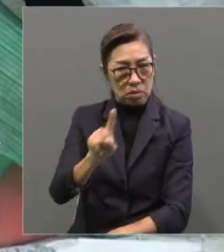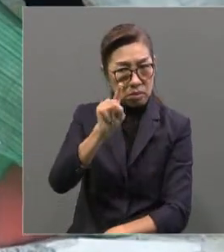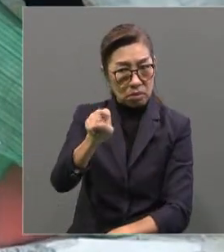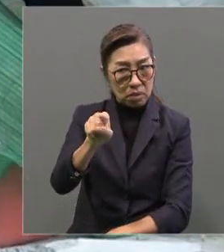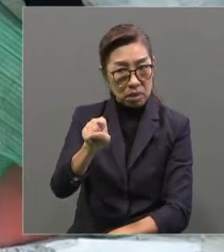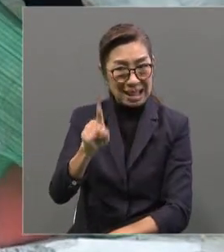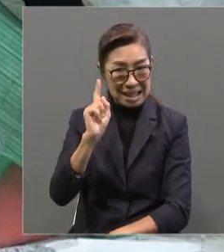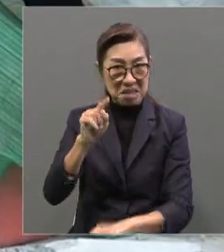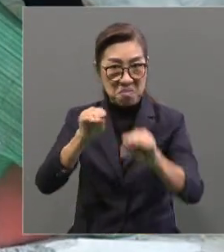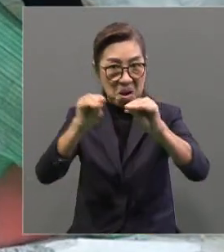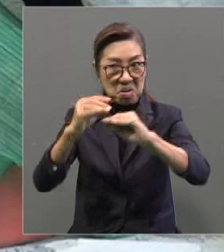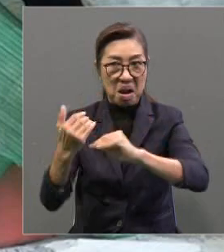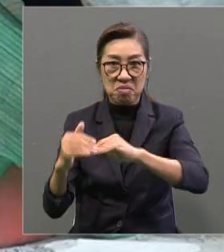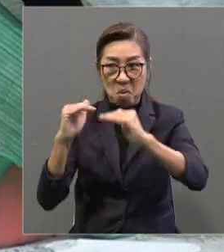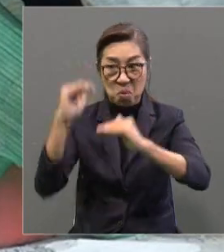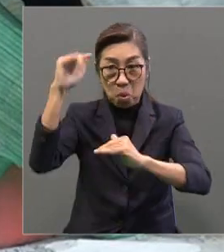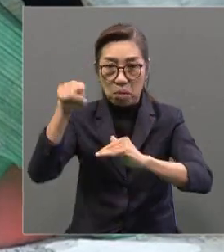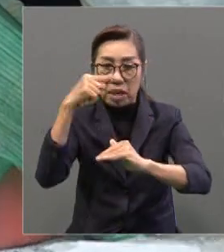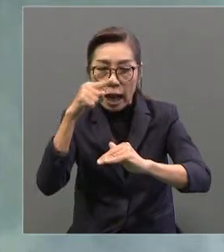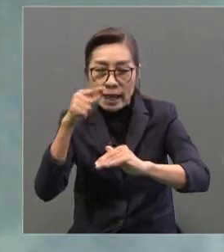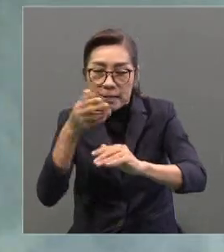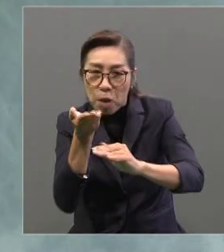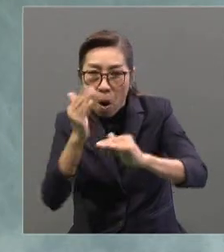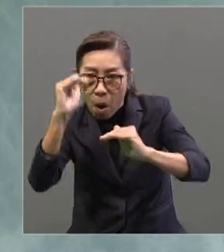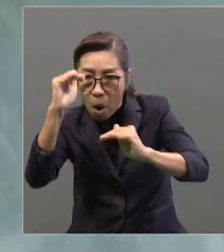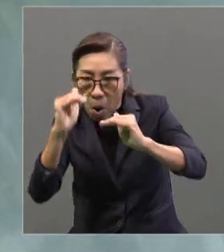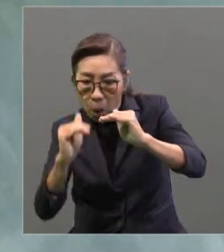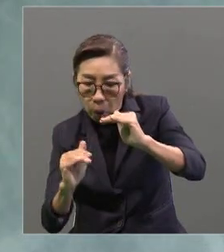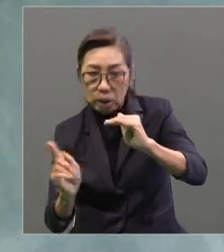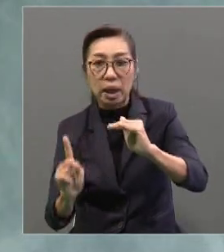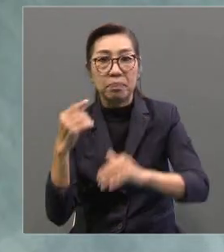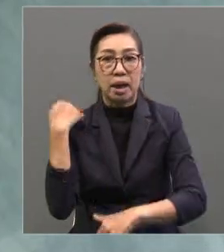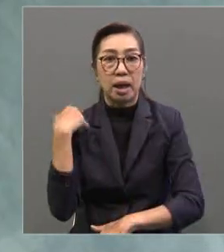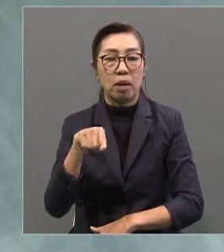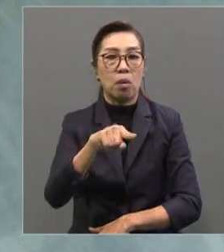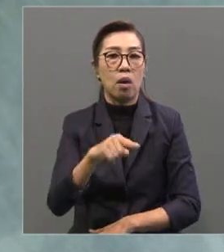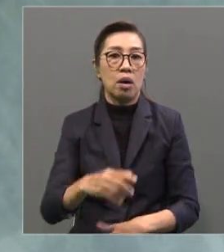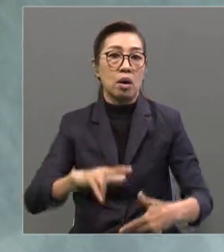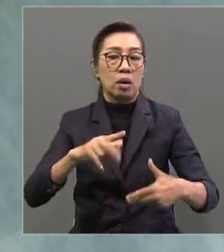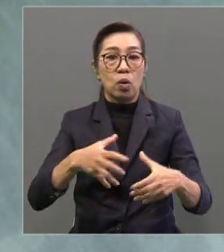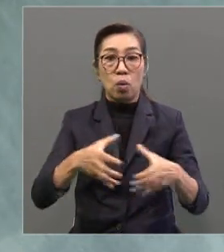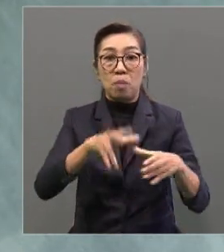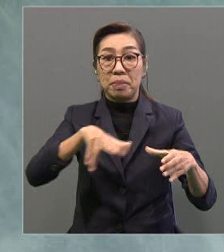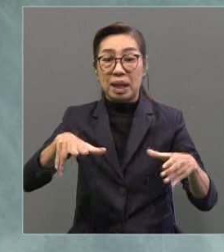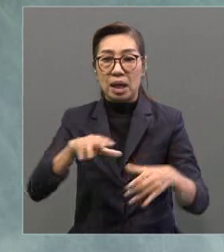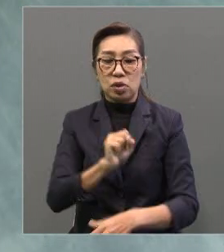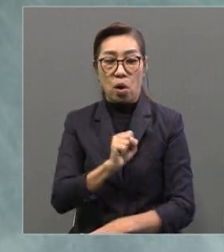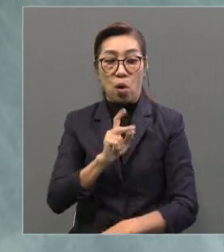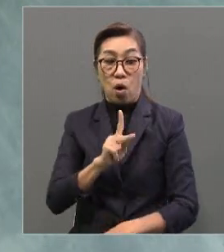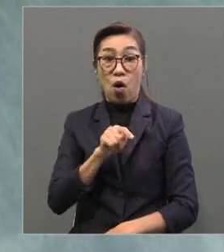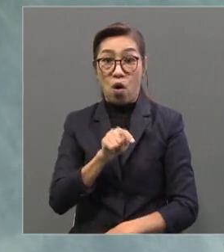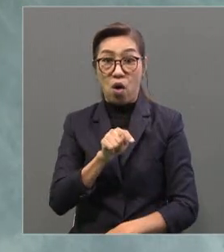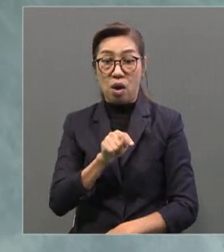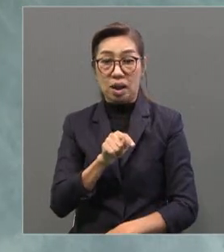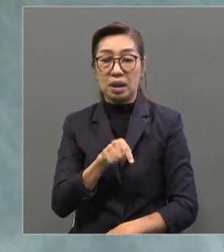ลดสเปคอะไรกันหรือเปล่านะคะเพราะว่าก่อนหน้านี้ไปพบว่าทางสกในพื้นที่ของพรรคเพื่อไทยมีการตั้งกระทู้ถามเรื่องของความปลอด